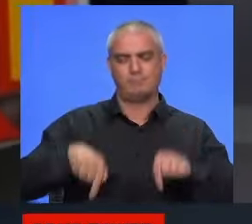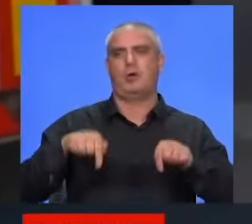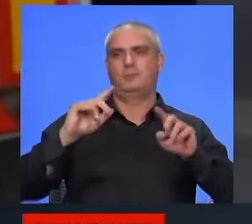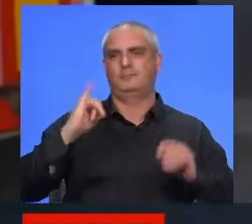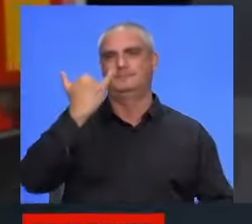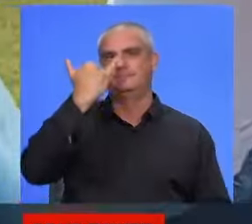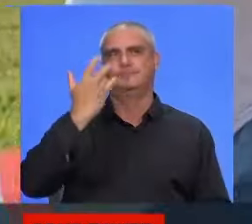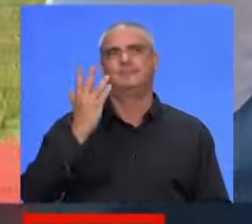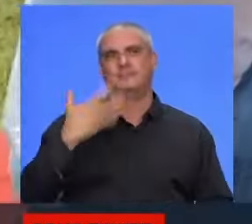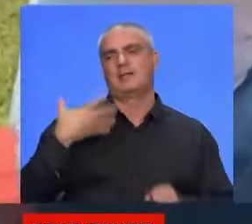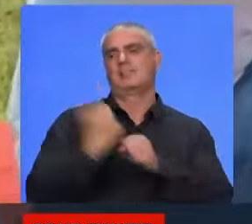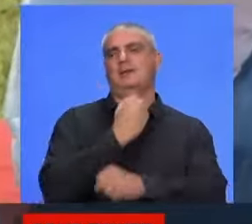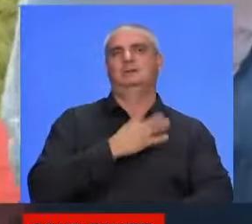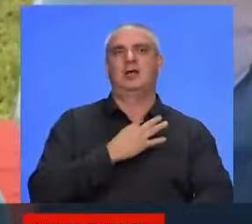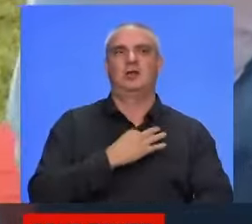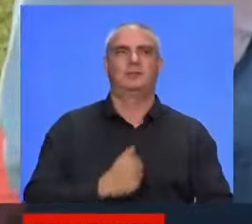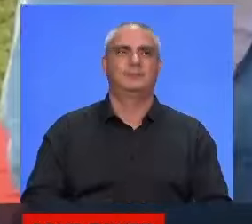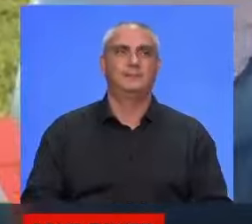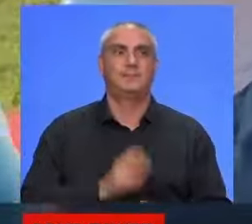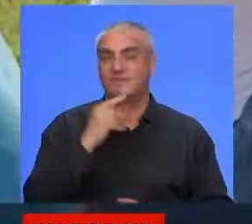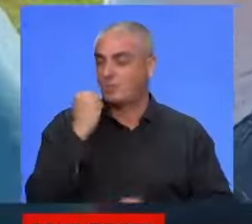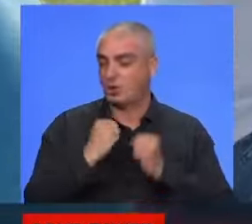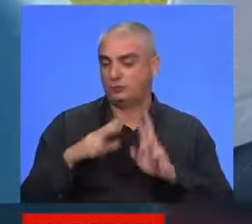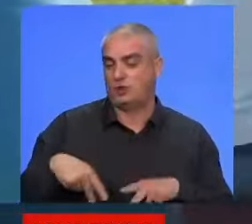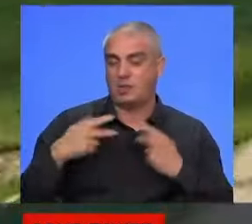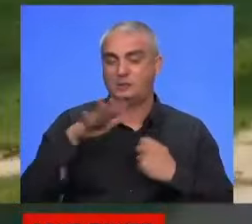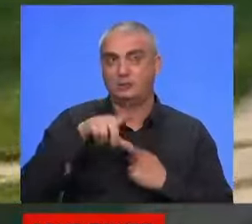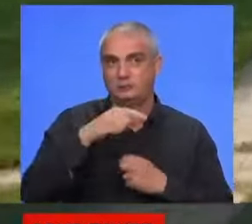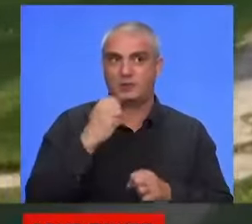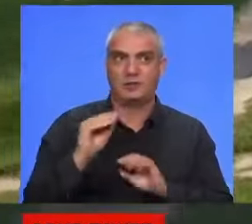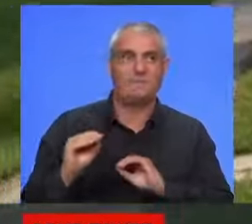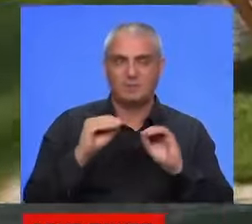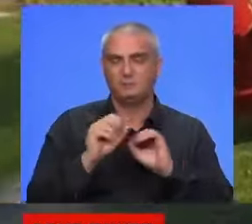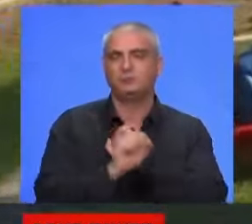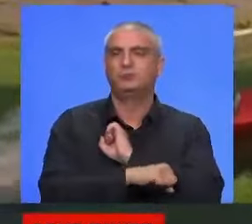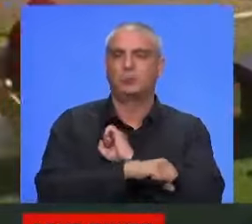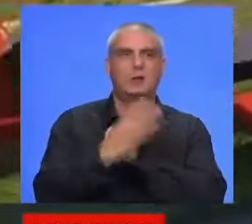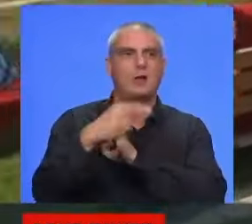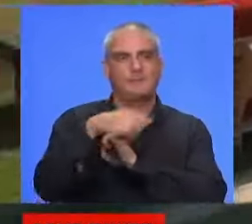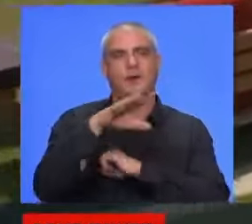כי זה הניצחון שלנו. למרות הקושי לחזור לאזור או לעבור אליו, בחרו סטודנטים רבים